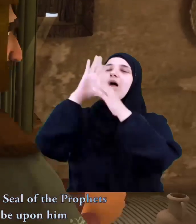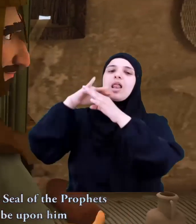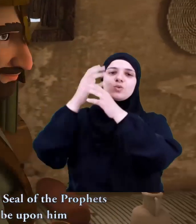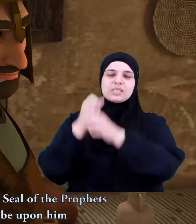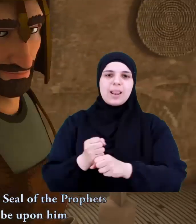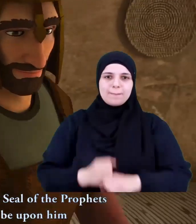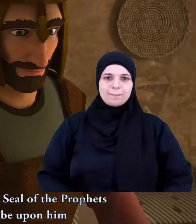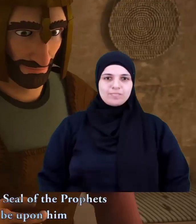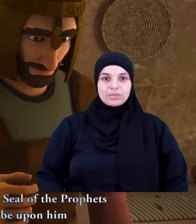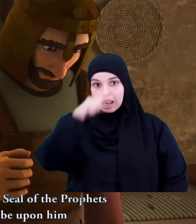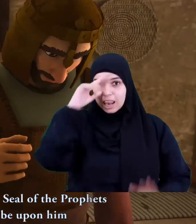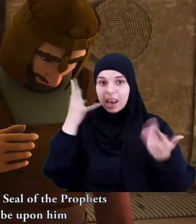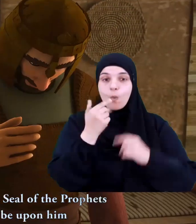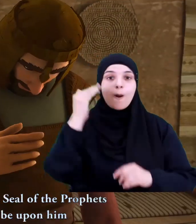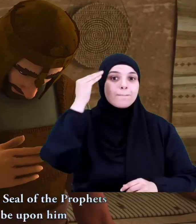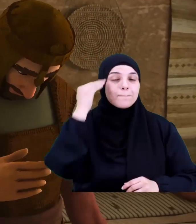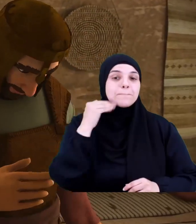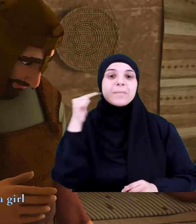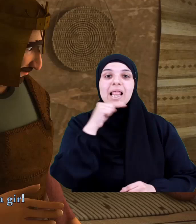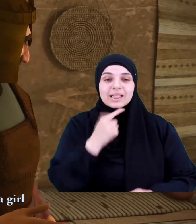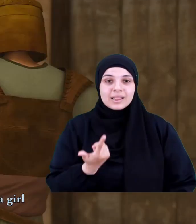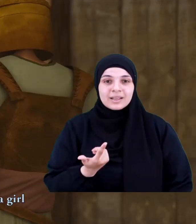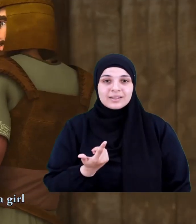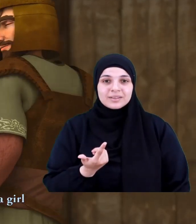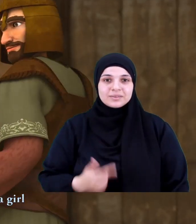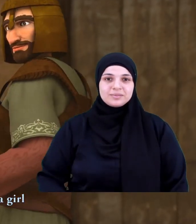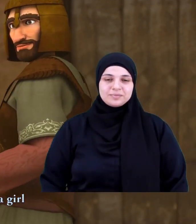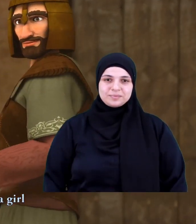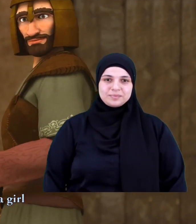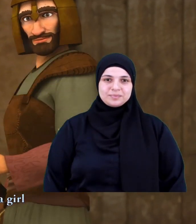صلى الله عليه وسلم. وإن كانت بنتاً؟